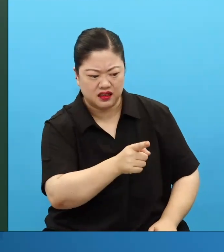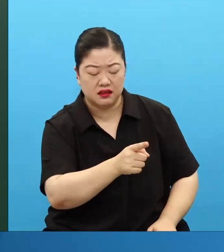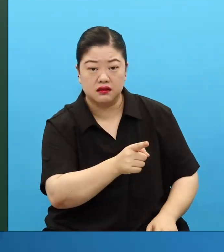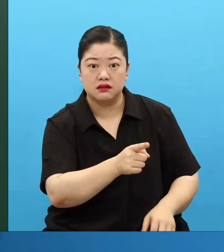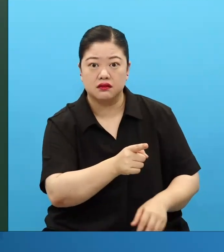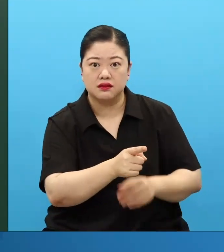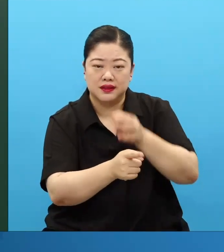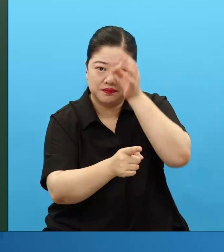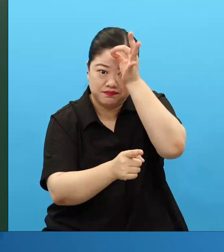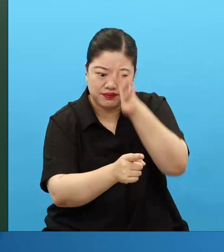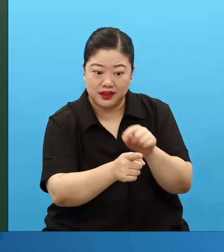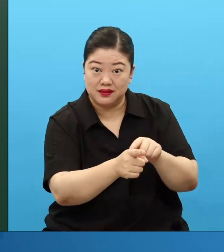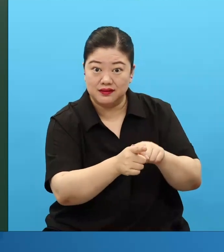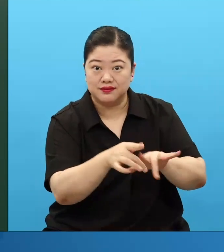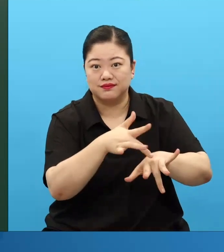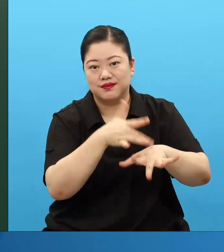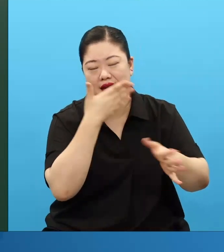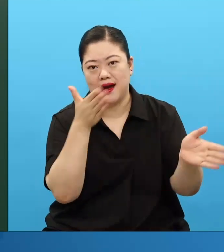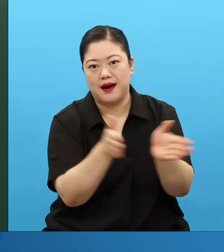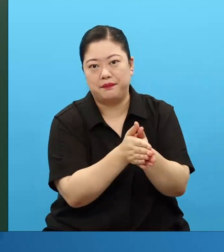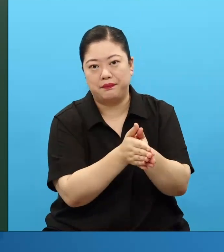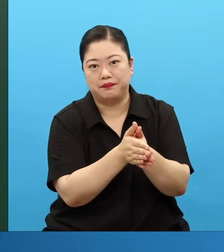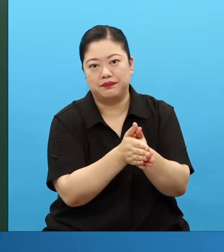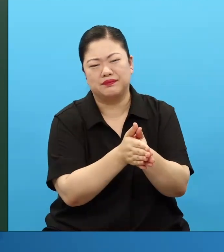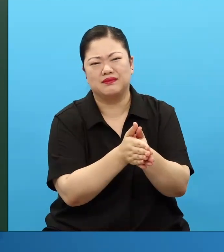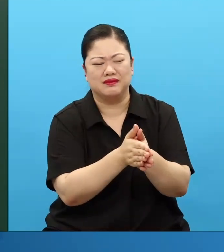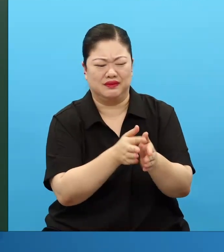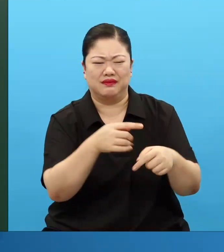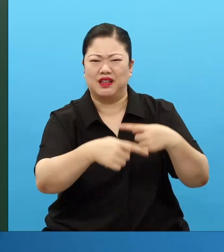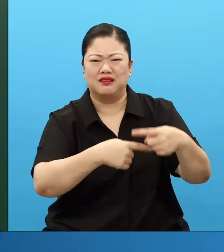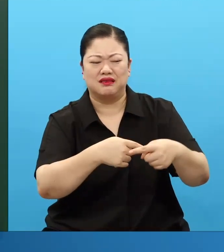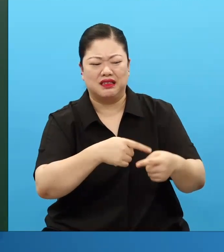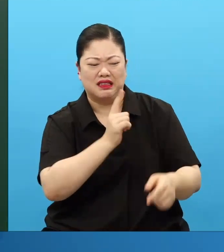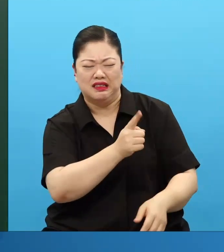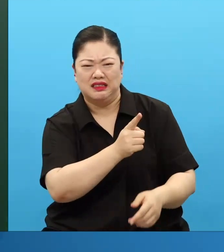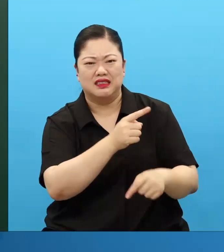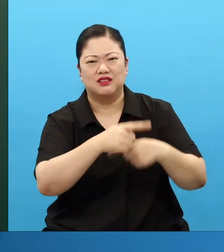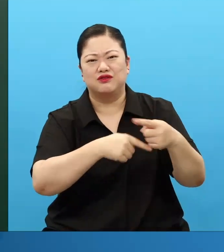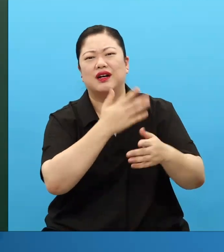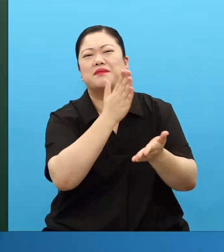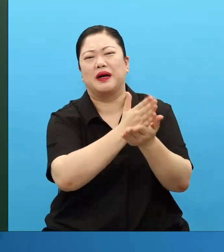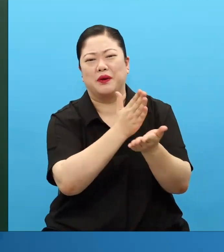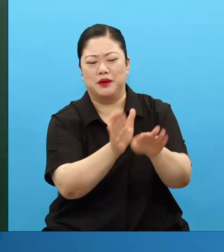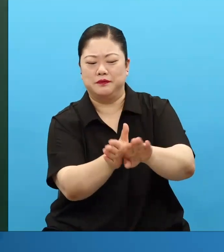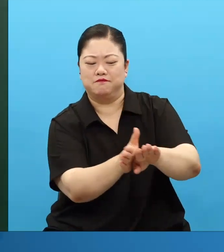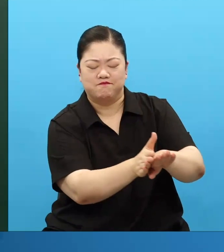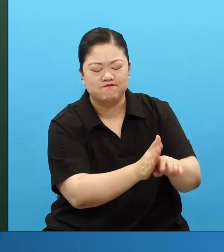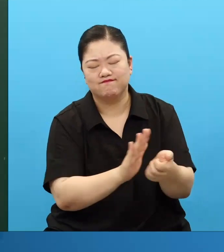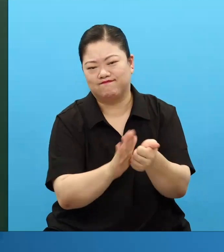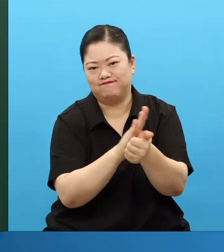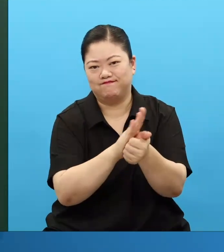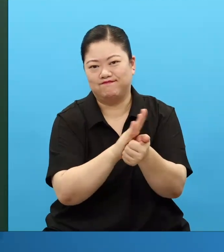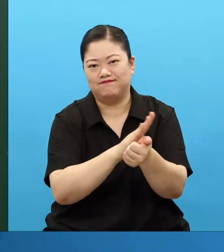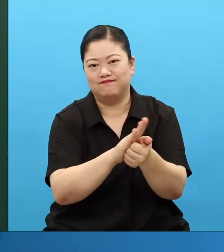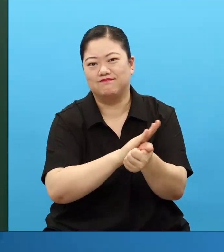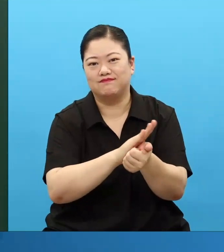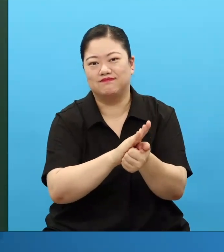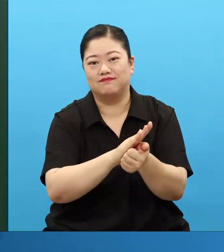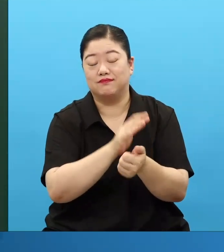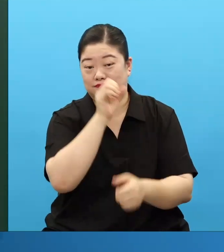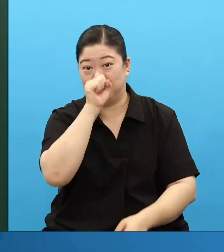And so don't become discouraged. Just 실제 wait. 어디부터 일어나느냐? And so where does it begin first? 나에게 가장 먼저 일어나버려요. That it takes place in